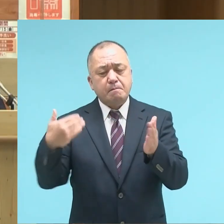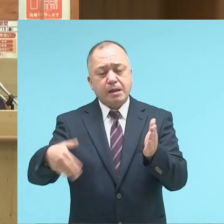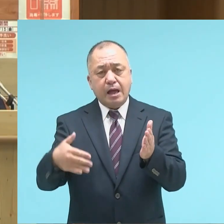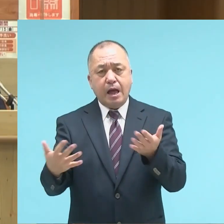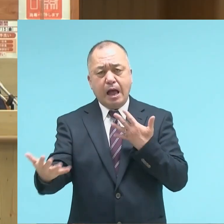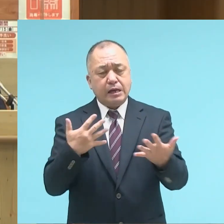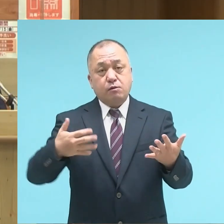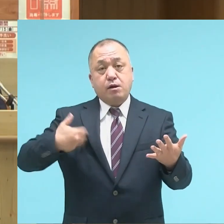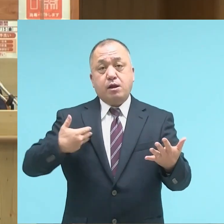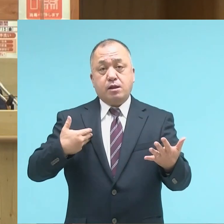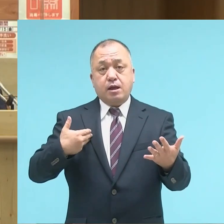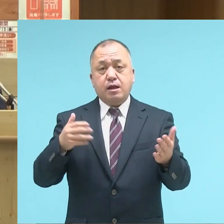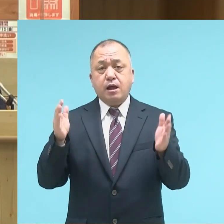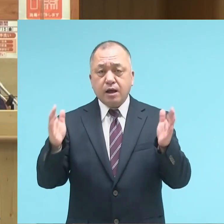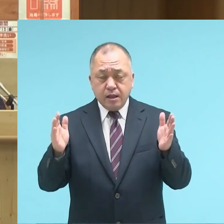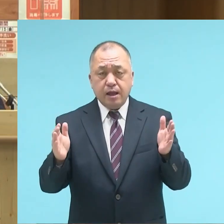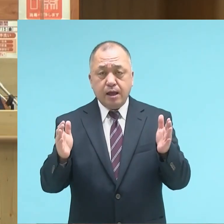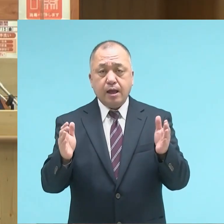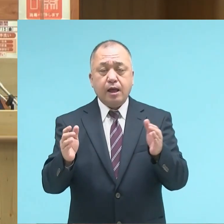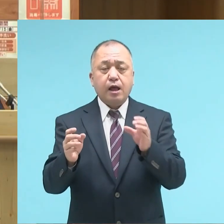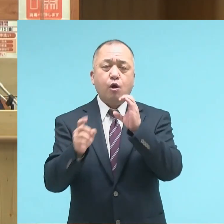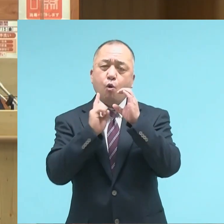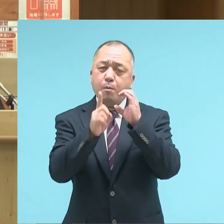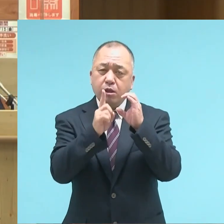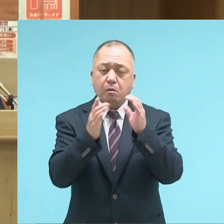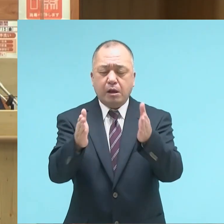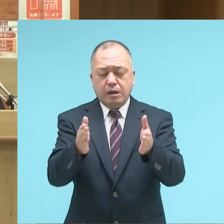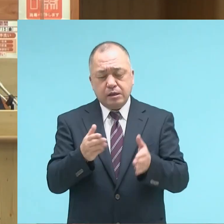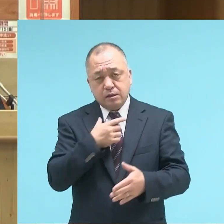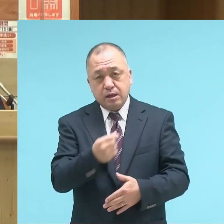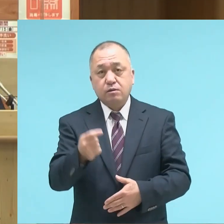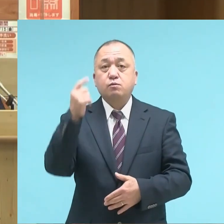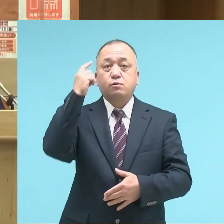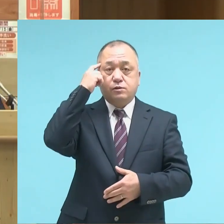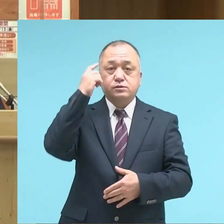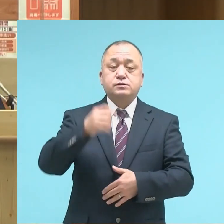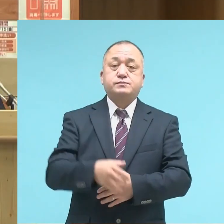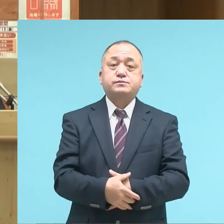中で、コメントをするということは差し控えさせていただきたいと思います。